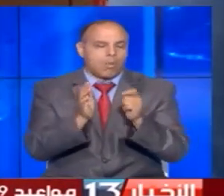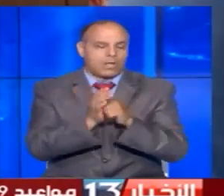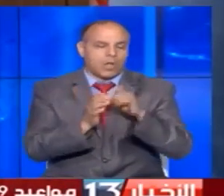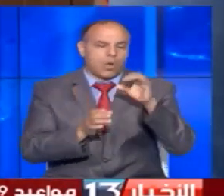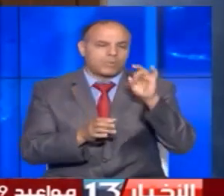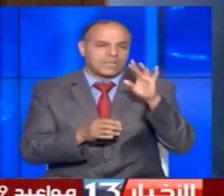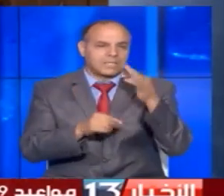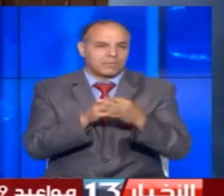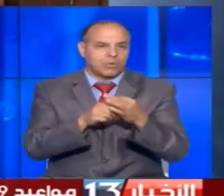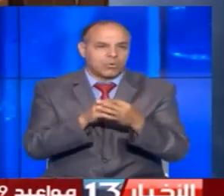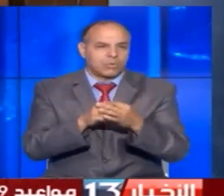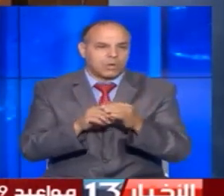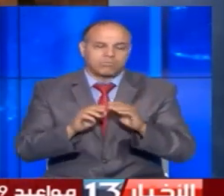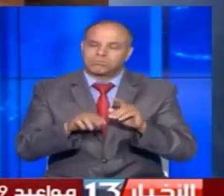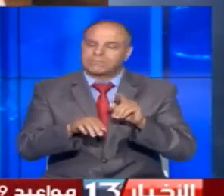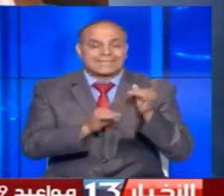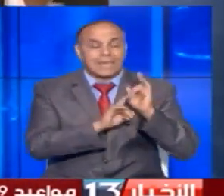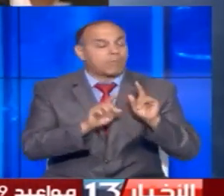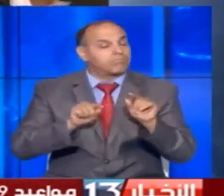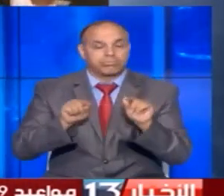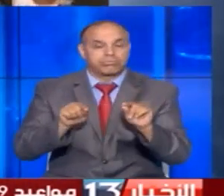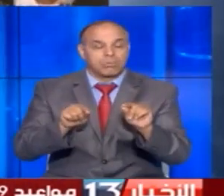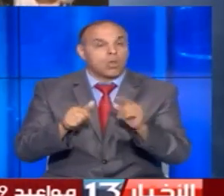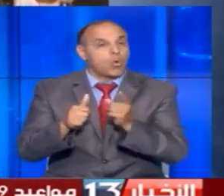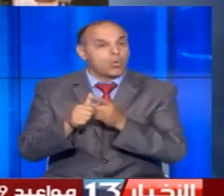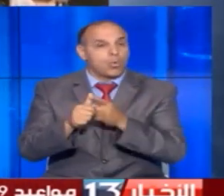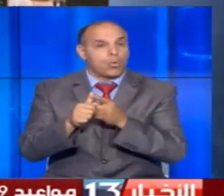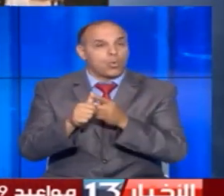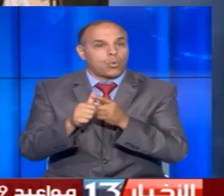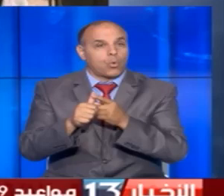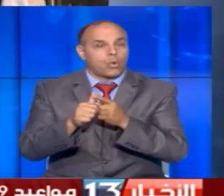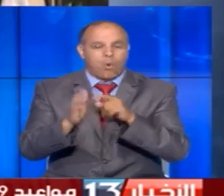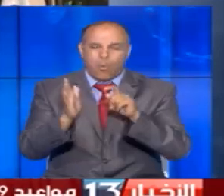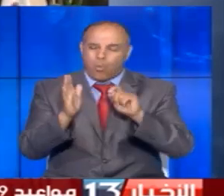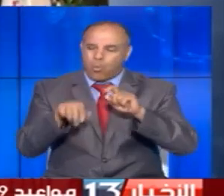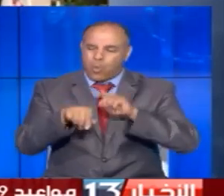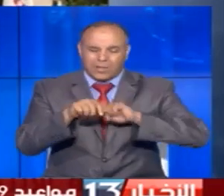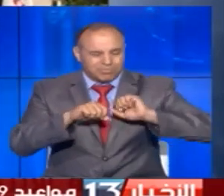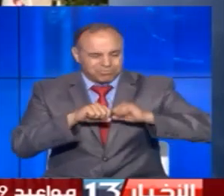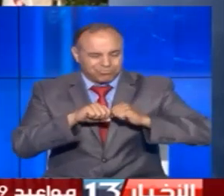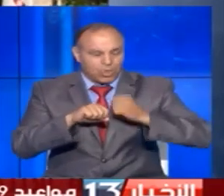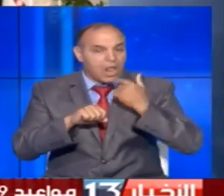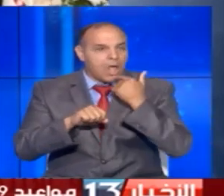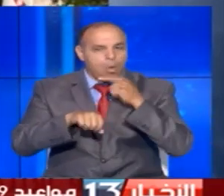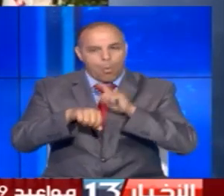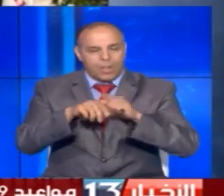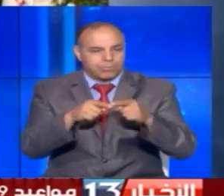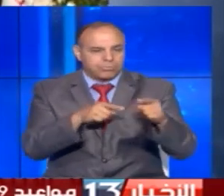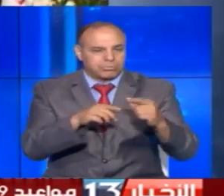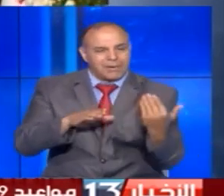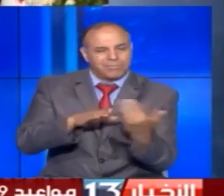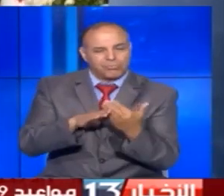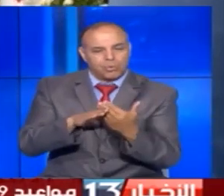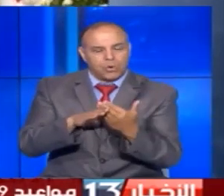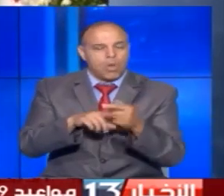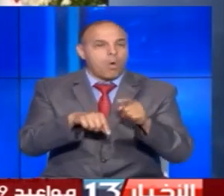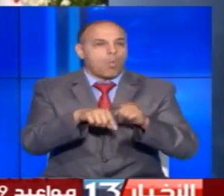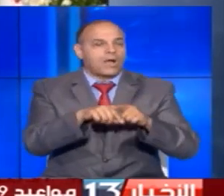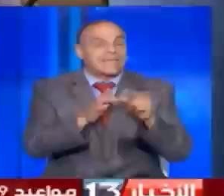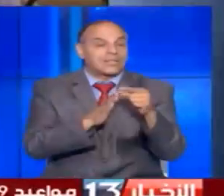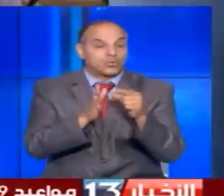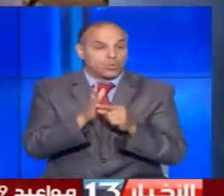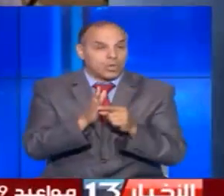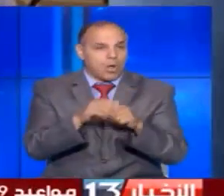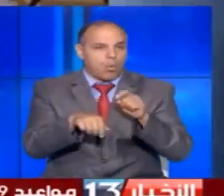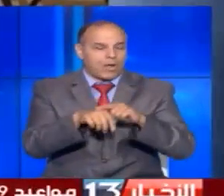سبتمبر دون غيره من التواريخ وفي مقدمتها ضغط الاجال والمده المحدده للطعون والاجال الدستوريه